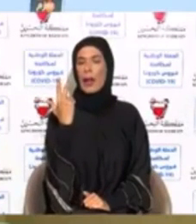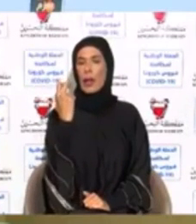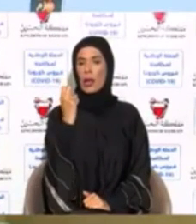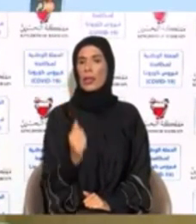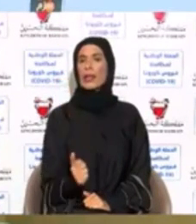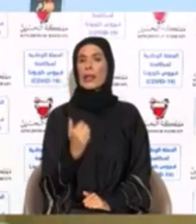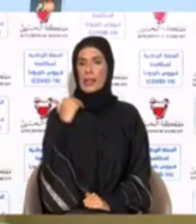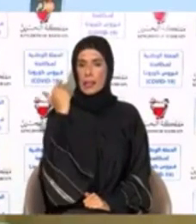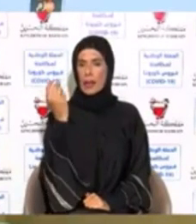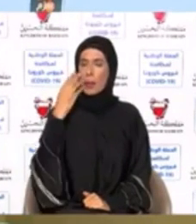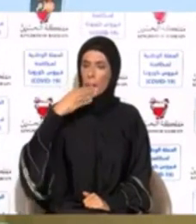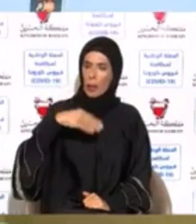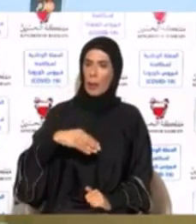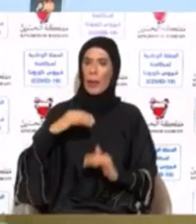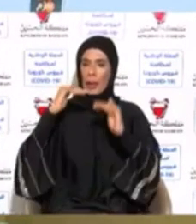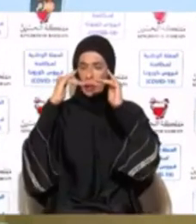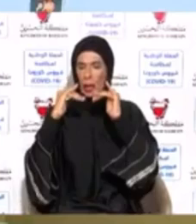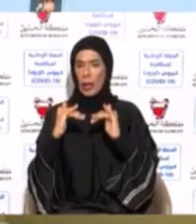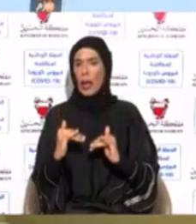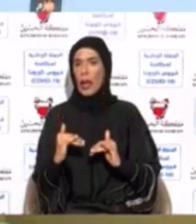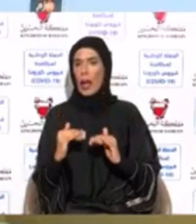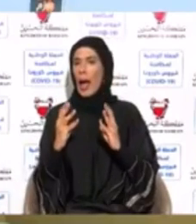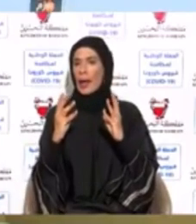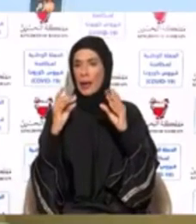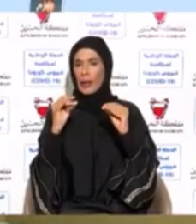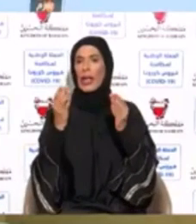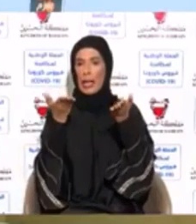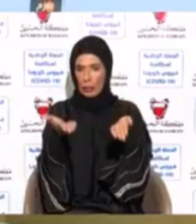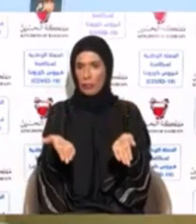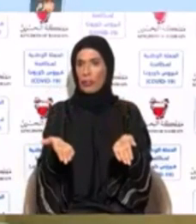8149 سرير، يبلغ الإشغال منها